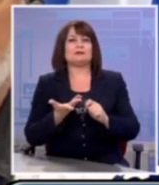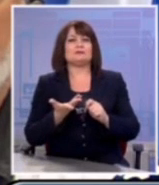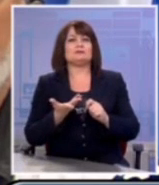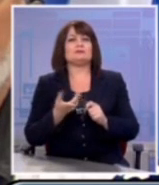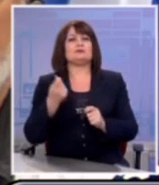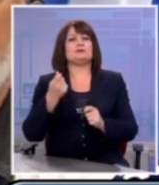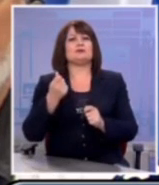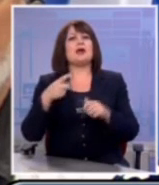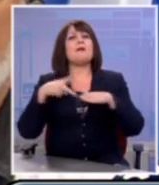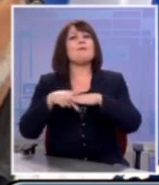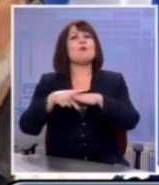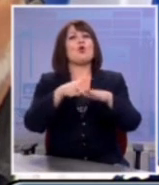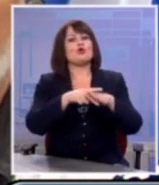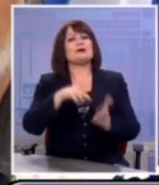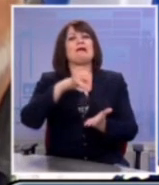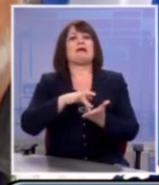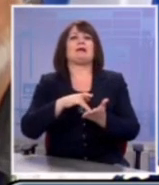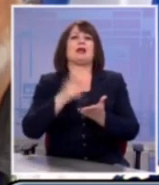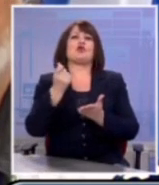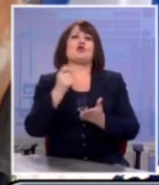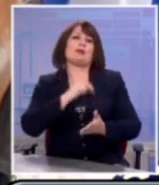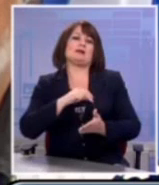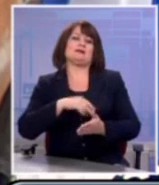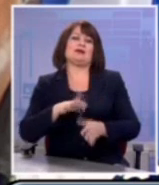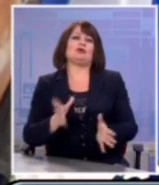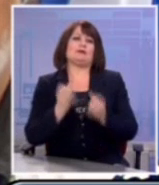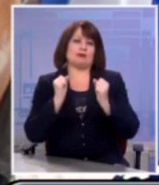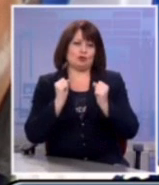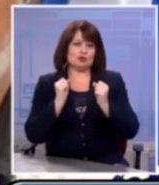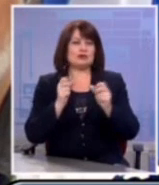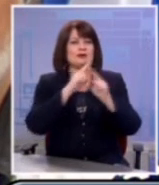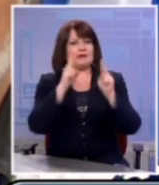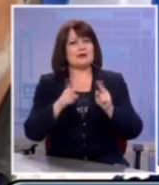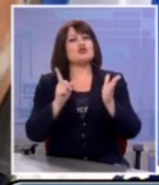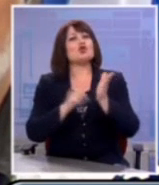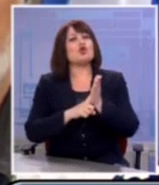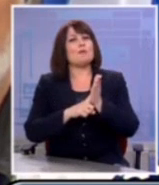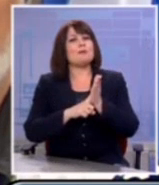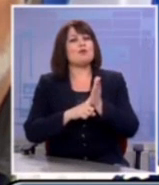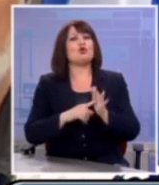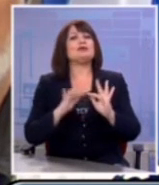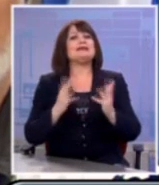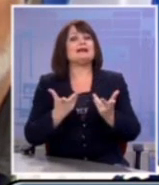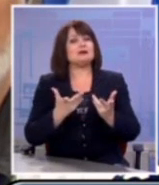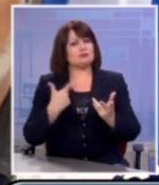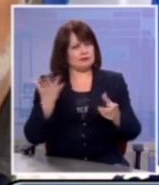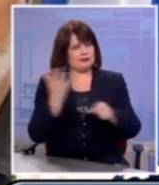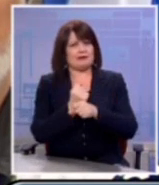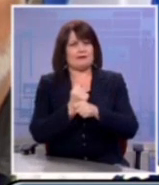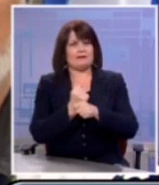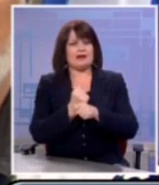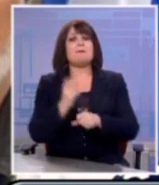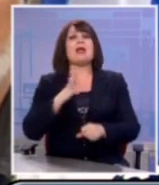από χρηματοπιστωτικά κέντρα και από οικονομικά συμφέροντα. Η διεθνής νομιμότητα έχει κατακτηθεί από